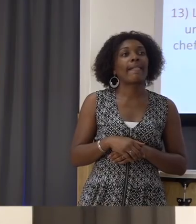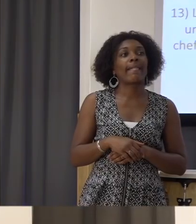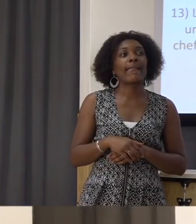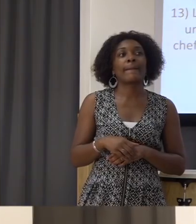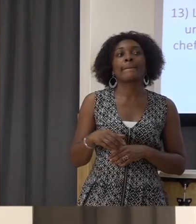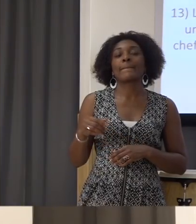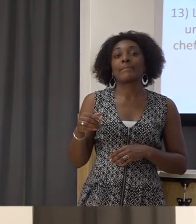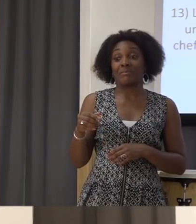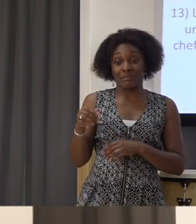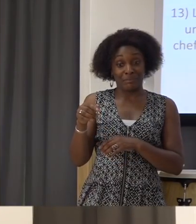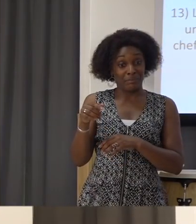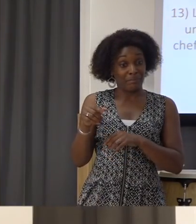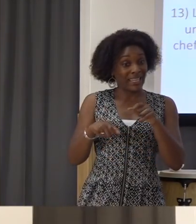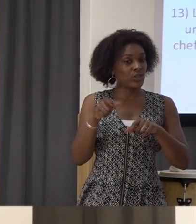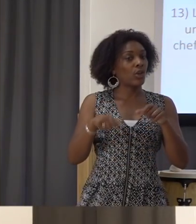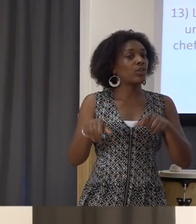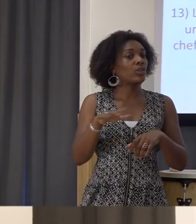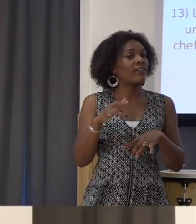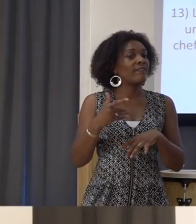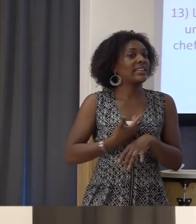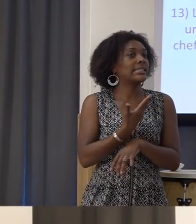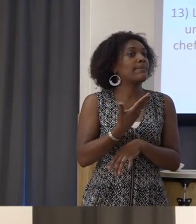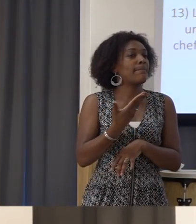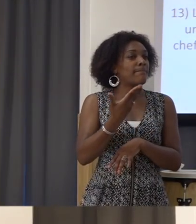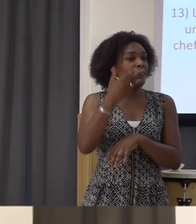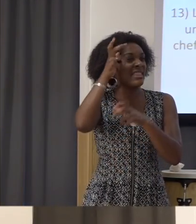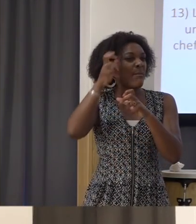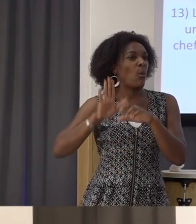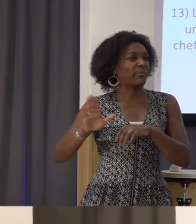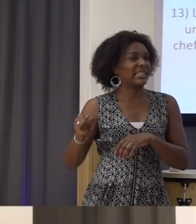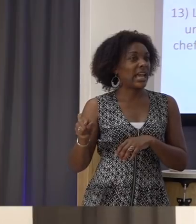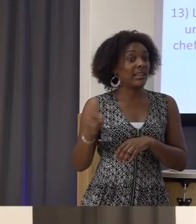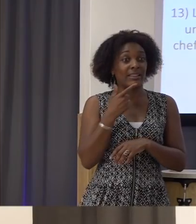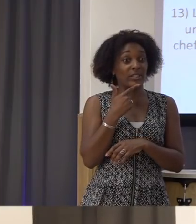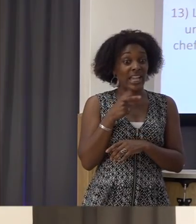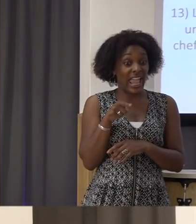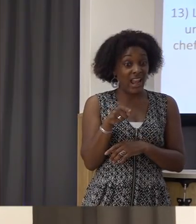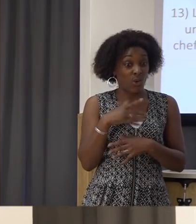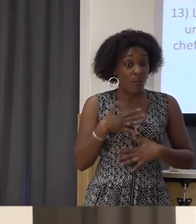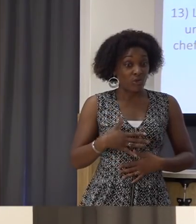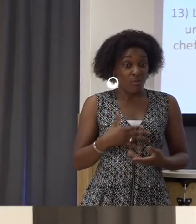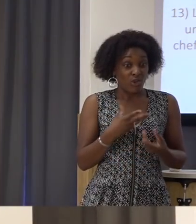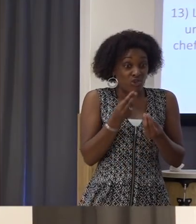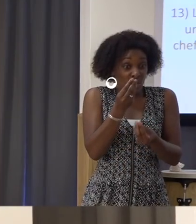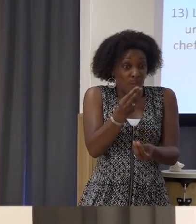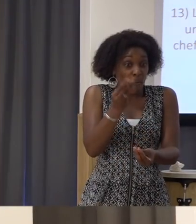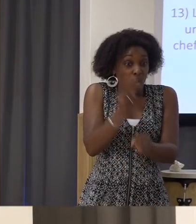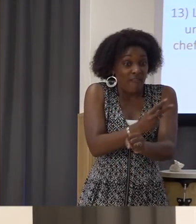Les personnes victimes de cet esprit répandent la malédiction partout où ils vont.